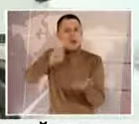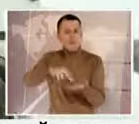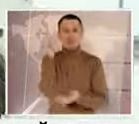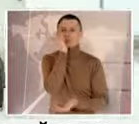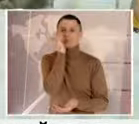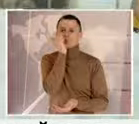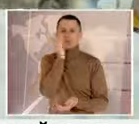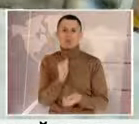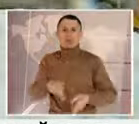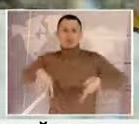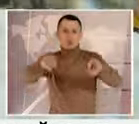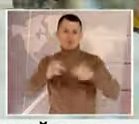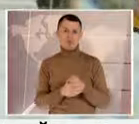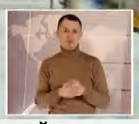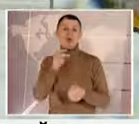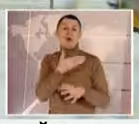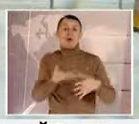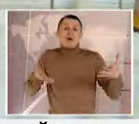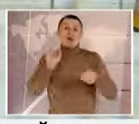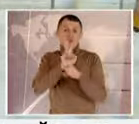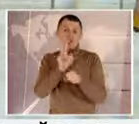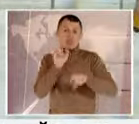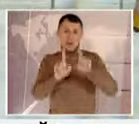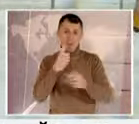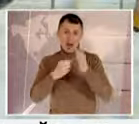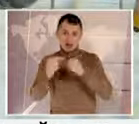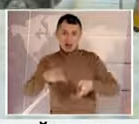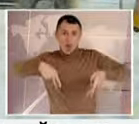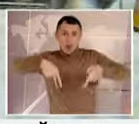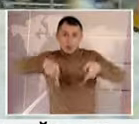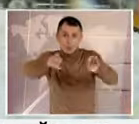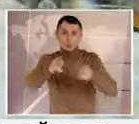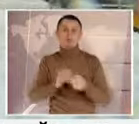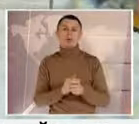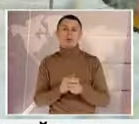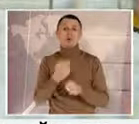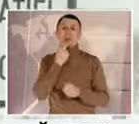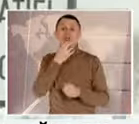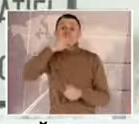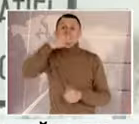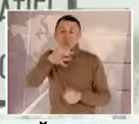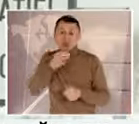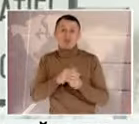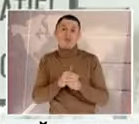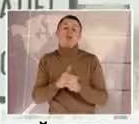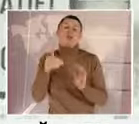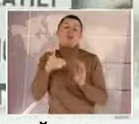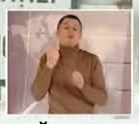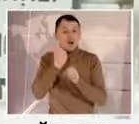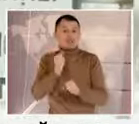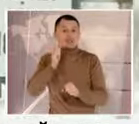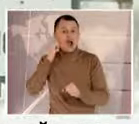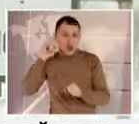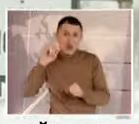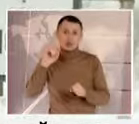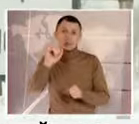pe carosabil. Mare atenție, dacă plecați la drum, polițiștii vă sfătuiesc să o faceți doar dacă este absolut necesar,